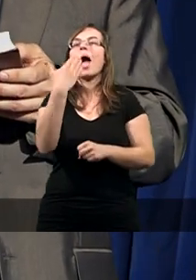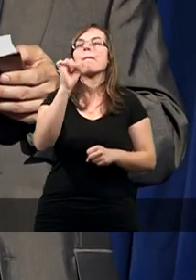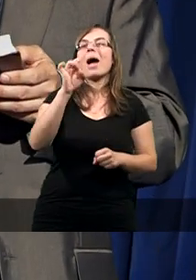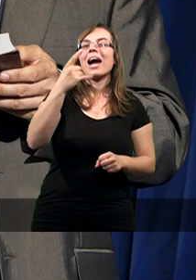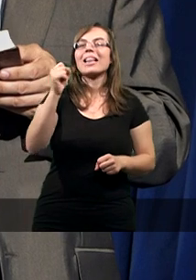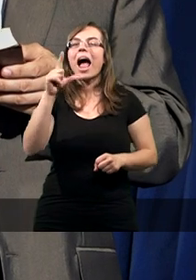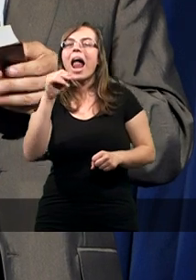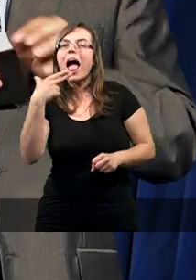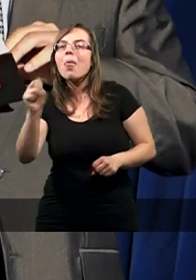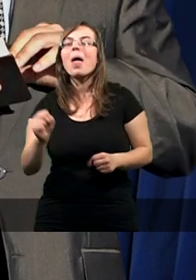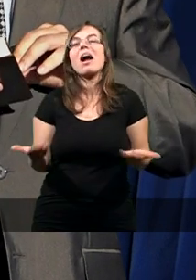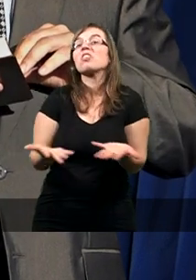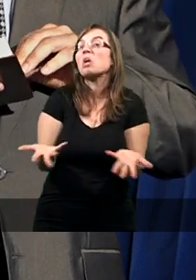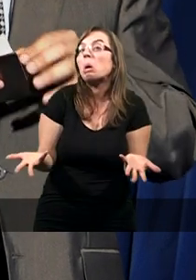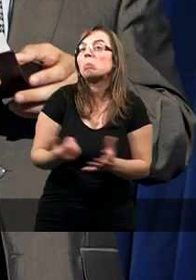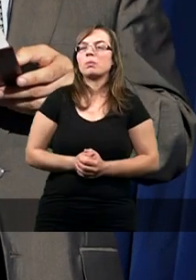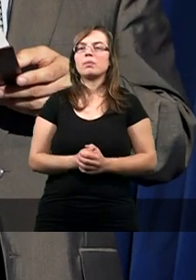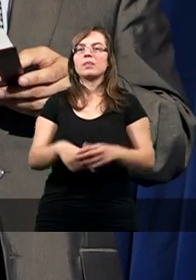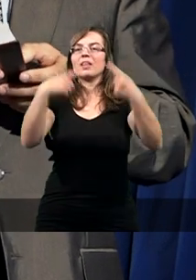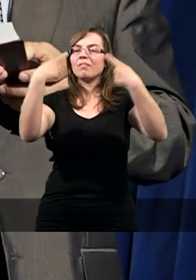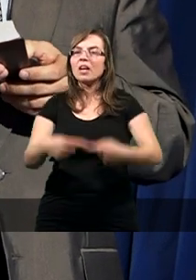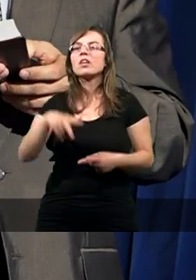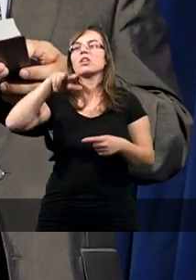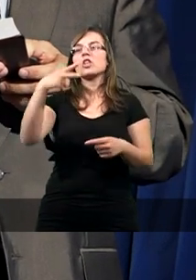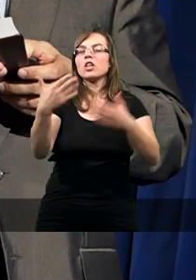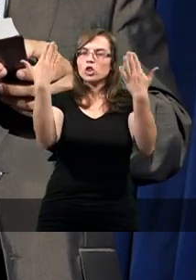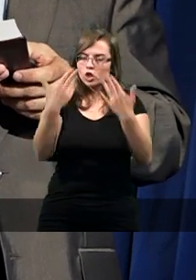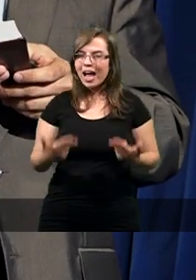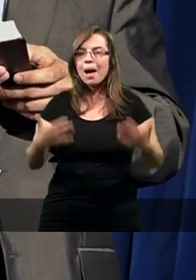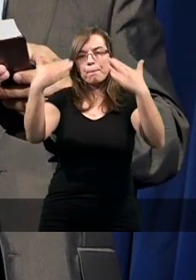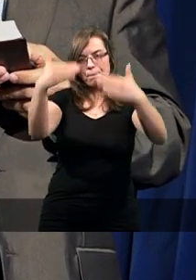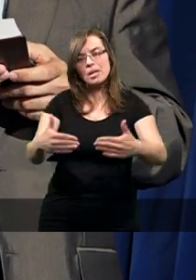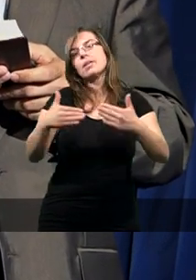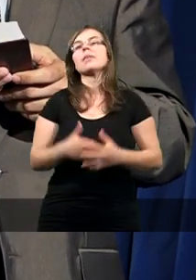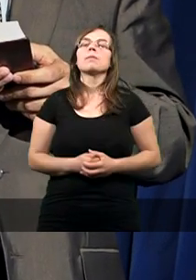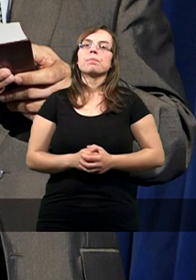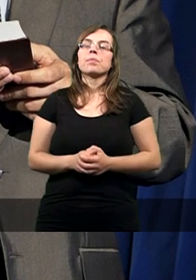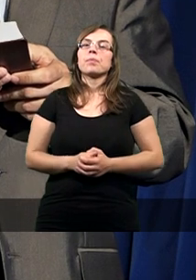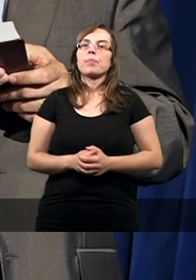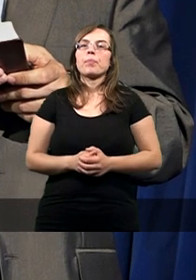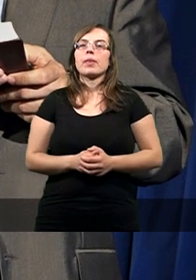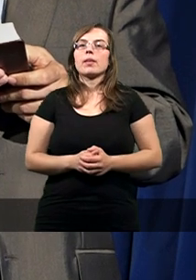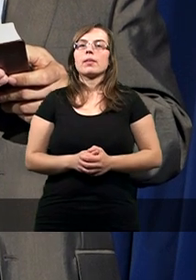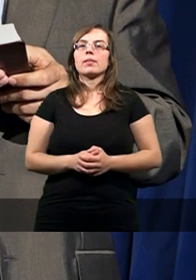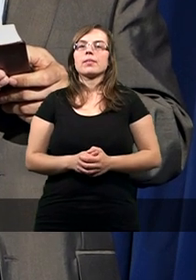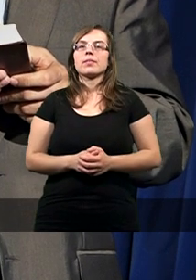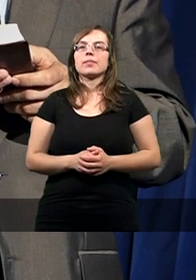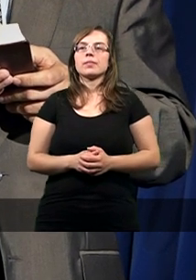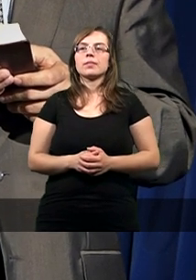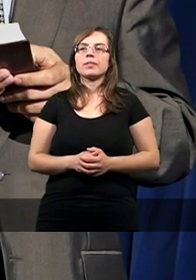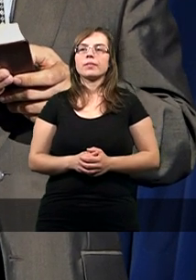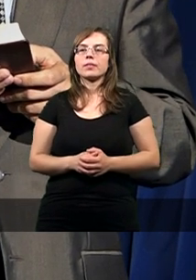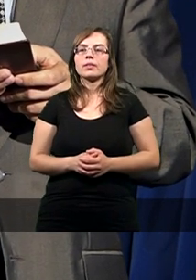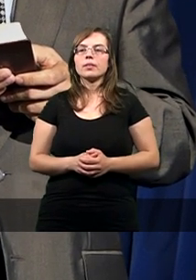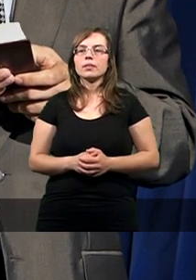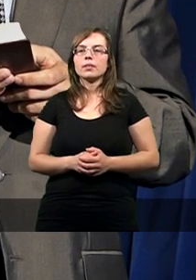In verse 3 of chapter 12, w wierszu trzecim czytamy, Then Mary took a pound of ointment of spikenard,